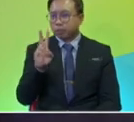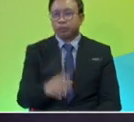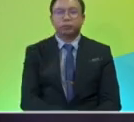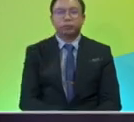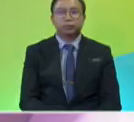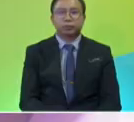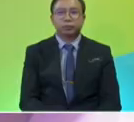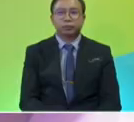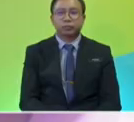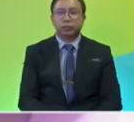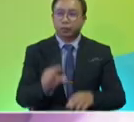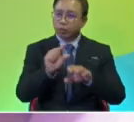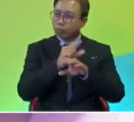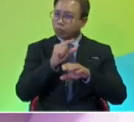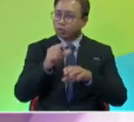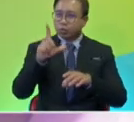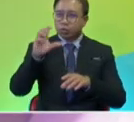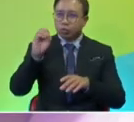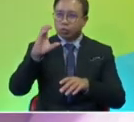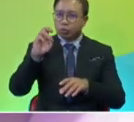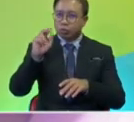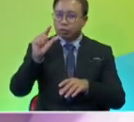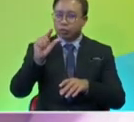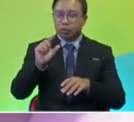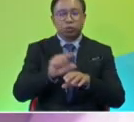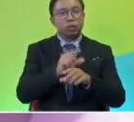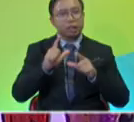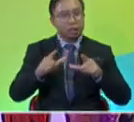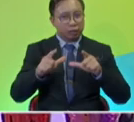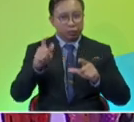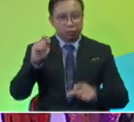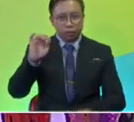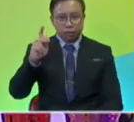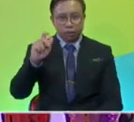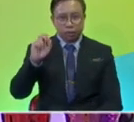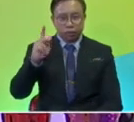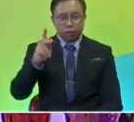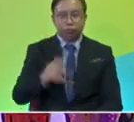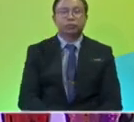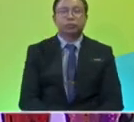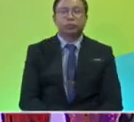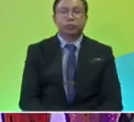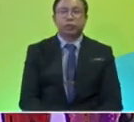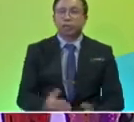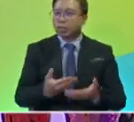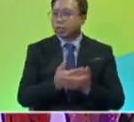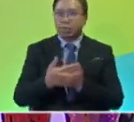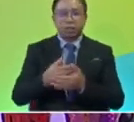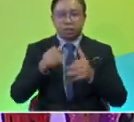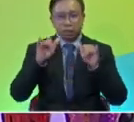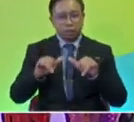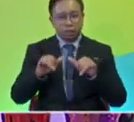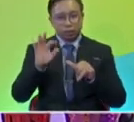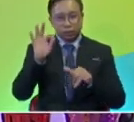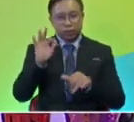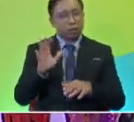nak guna locenglah if nak gunakan kayu tiktok Oke boleh oke tadi anak ayam tinggal sembilan tinggal sembilan Cikgu